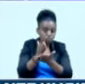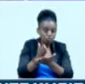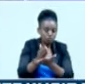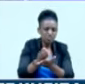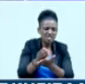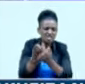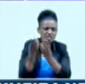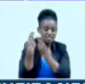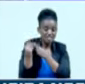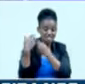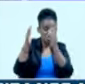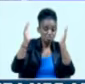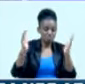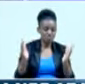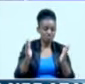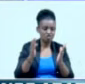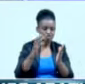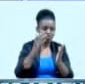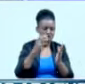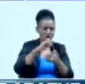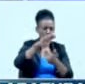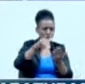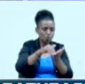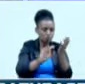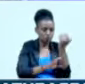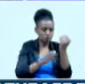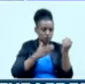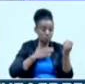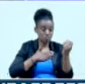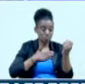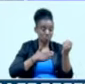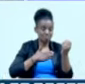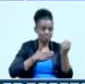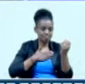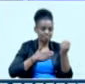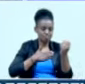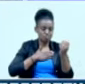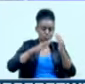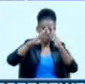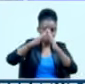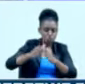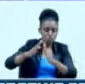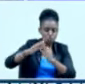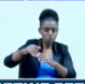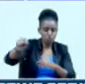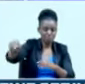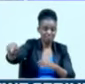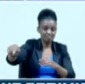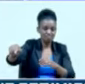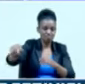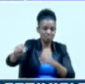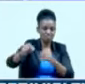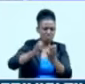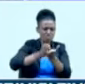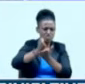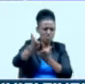uruhare rukomeye cyane rwagaragaye kuva ku rwego rukuru rw'igihugu cyacu kugeza mu mudugudu. Umurongo